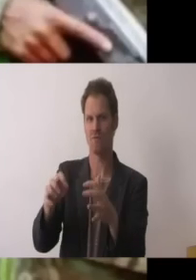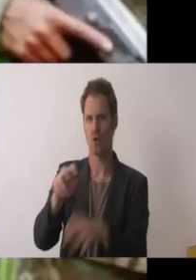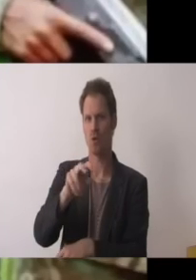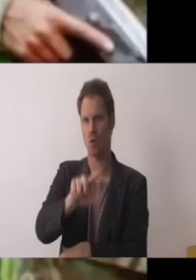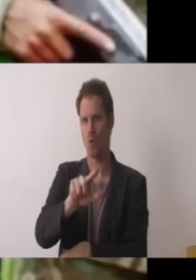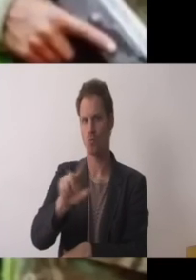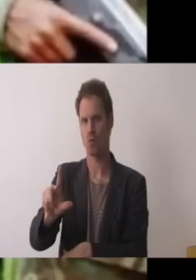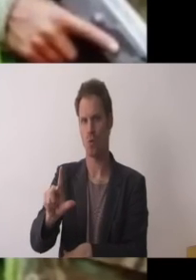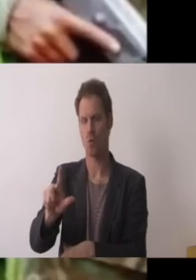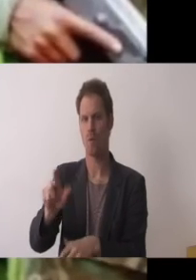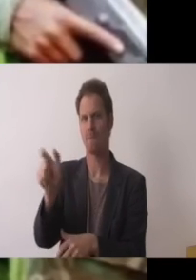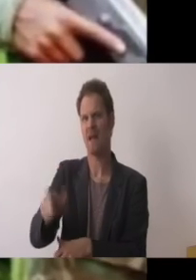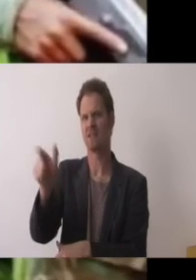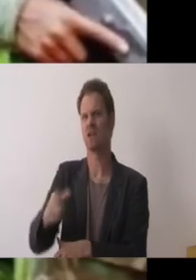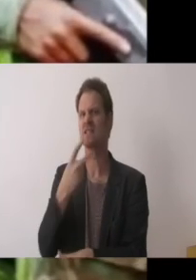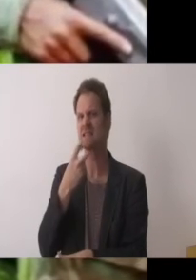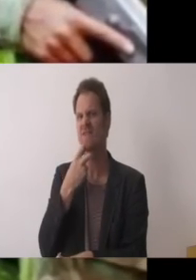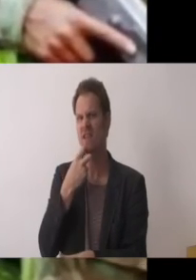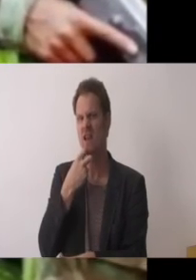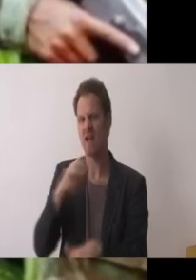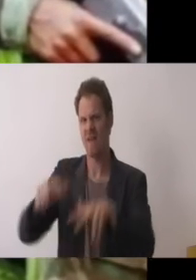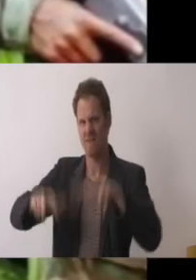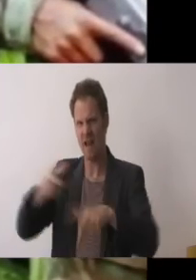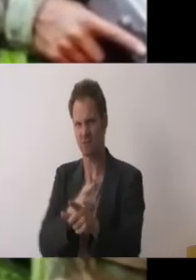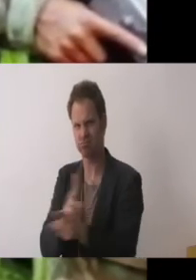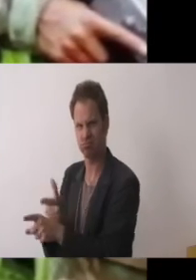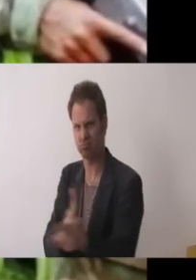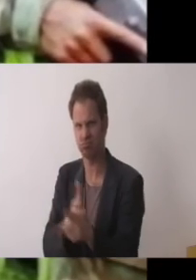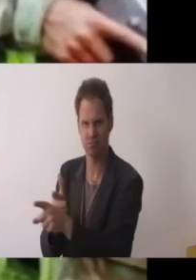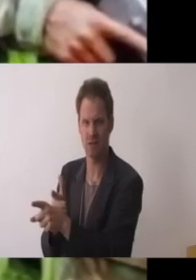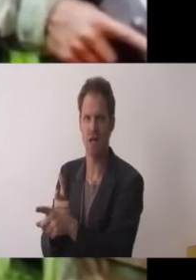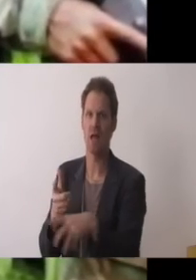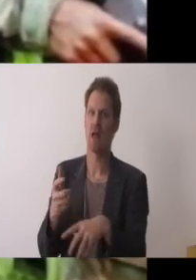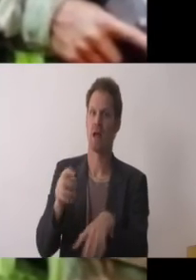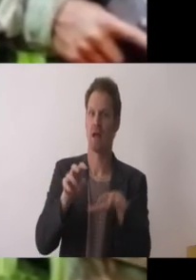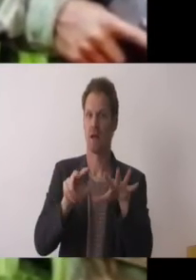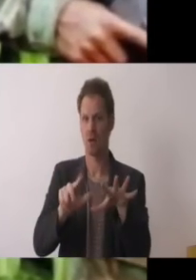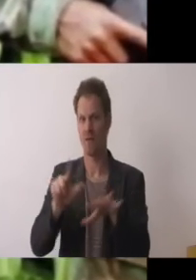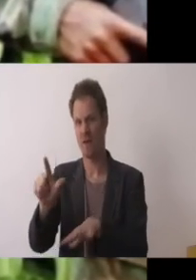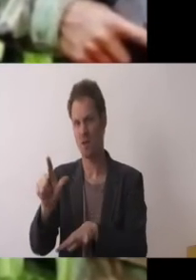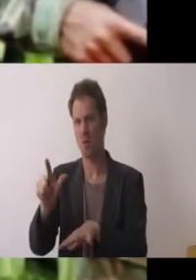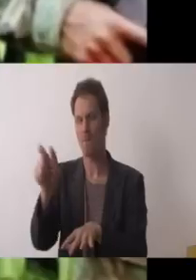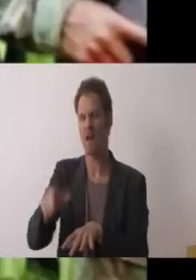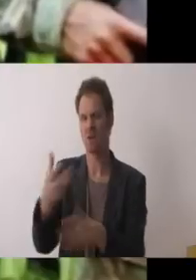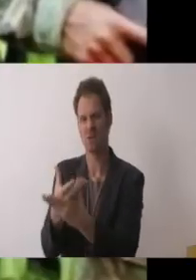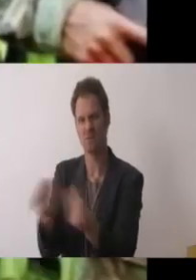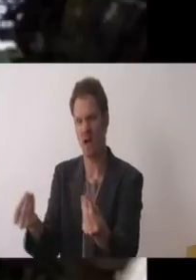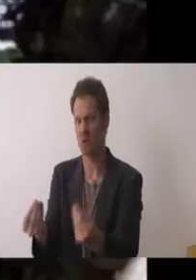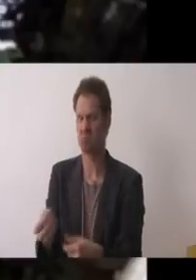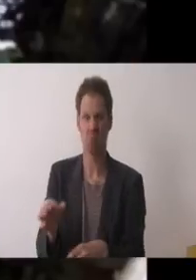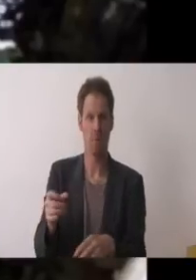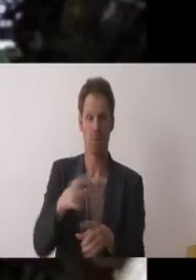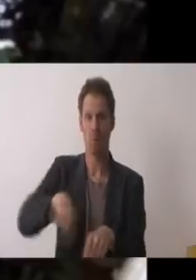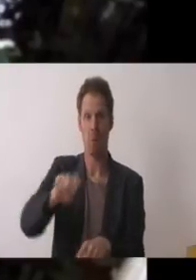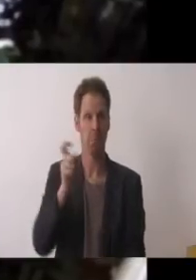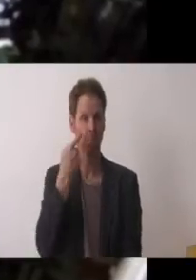ont abattu 932 civils lors de 45 massacres dans des villages et fait 82 disparus, dont il y a eu très peu